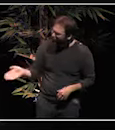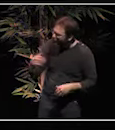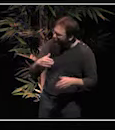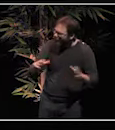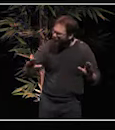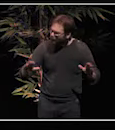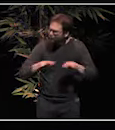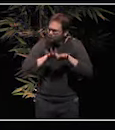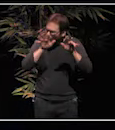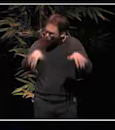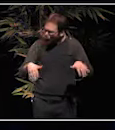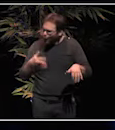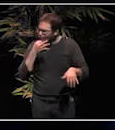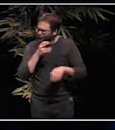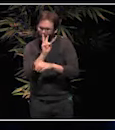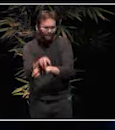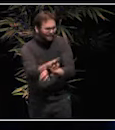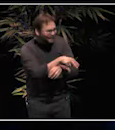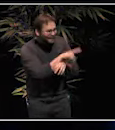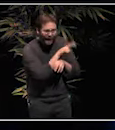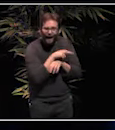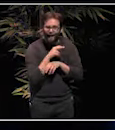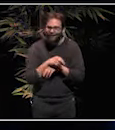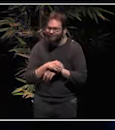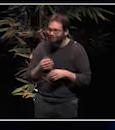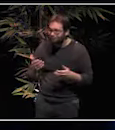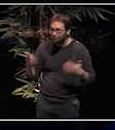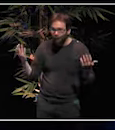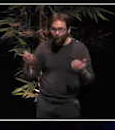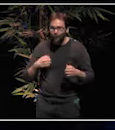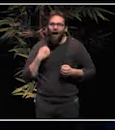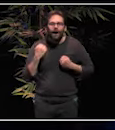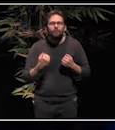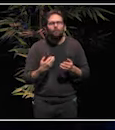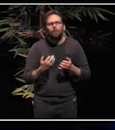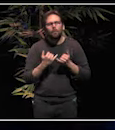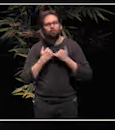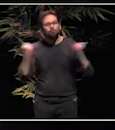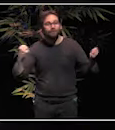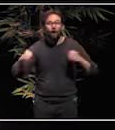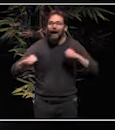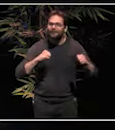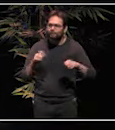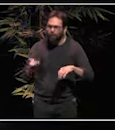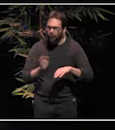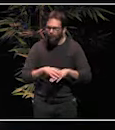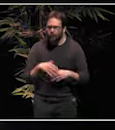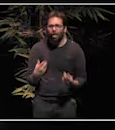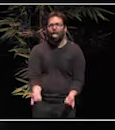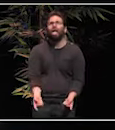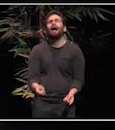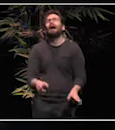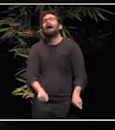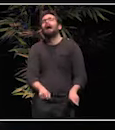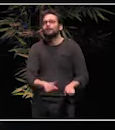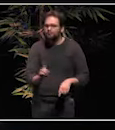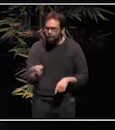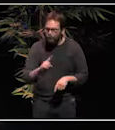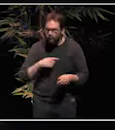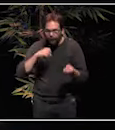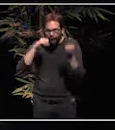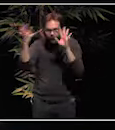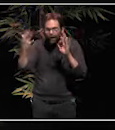quand on a pu profiter encore d'une semaine de vacances derrière. Ah, j'étais pas super active, mais j'étais pas abattue et allongée comme je l'avais